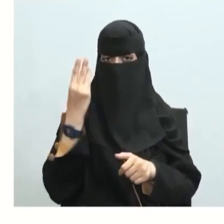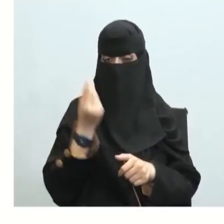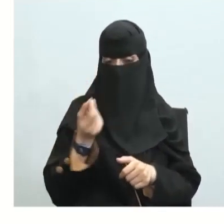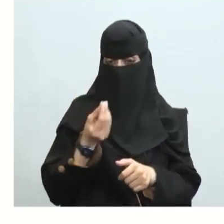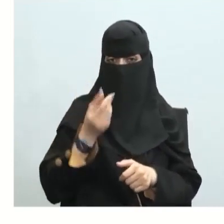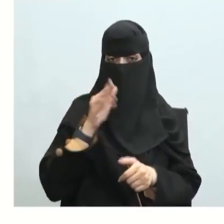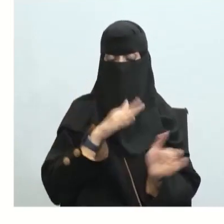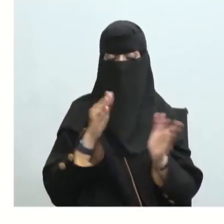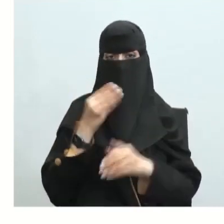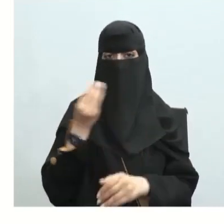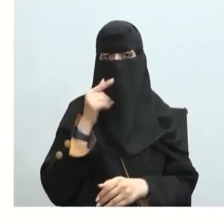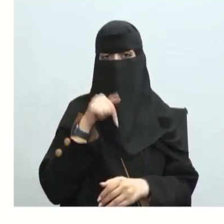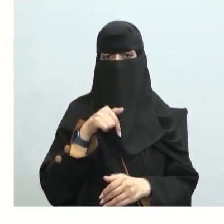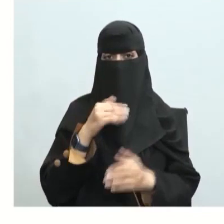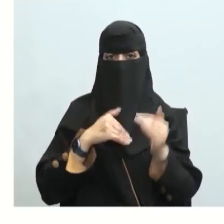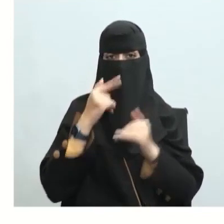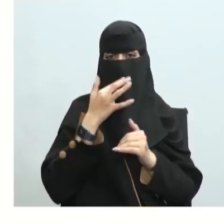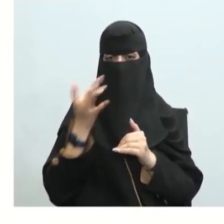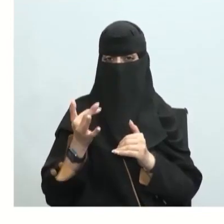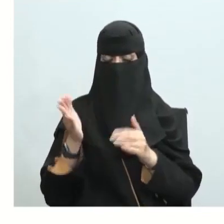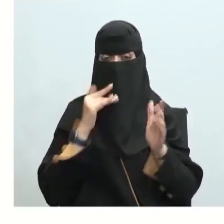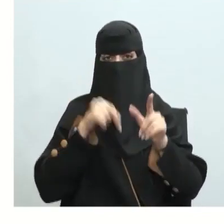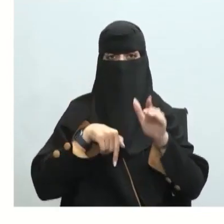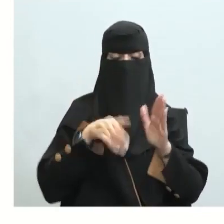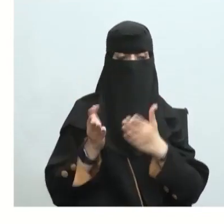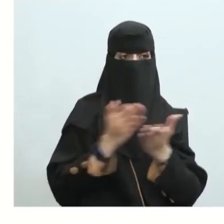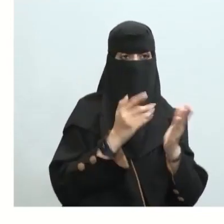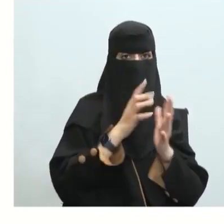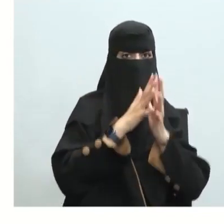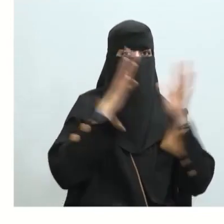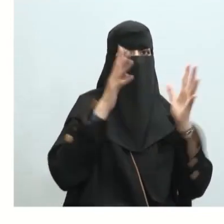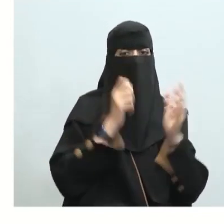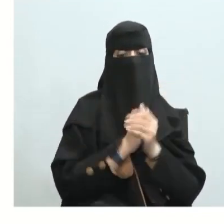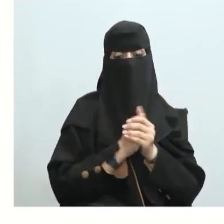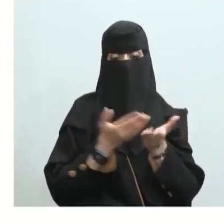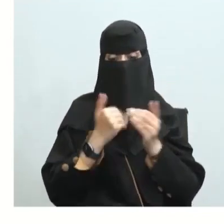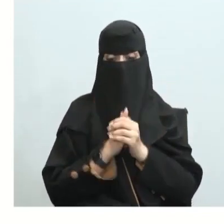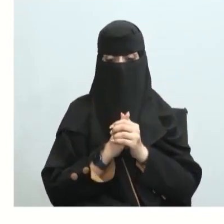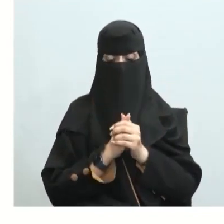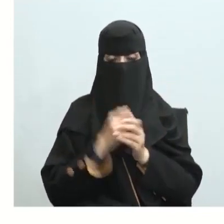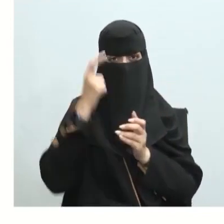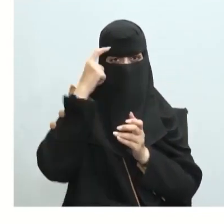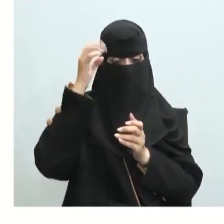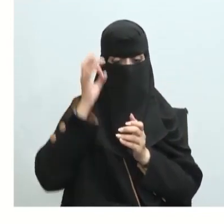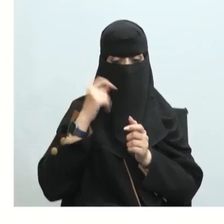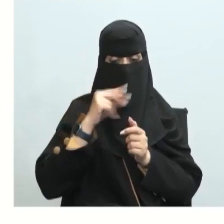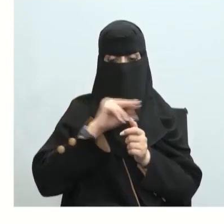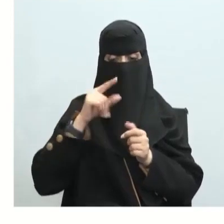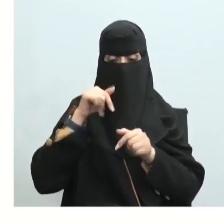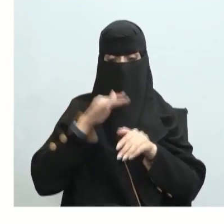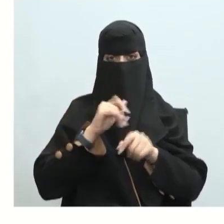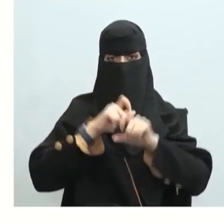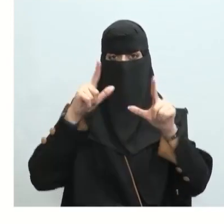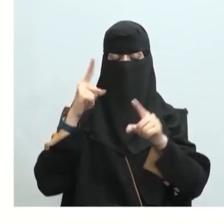الاسعار بقيمه قيمه زهيده في مقابل خدمه عظيمه الاقناع هنا تمثيل